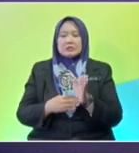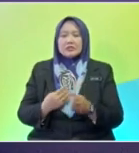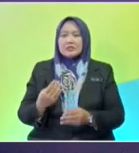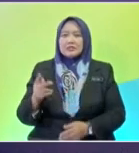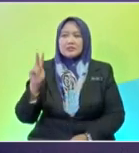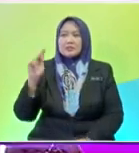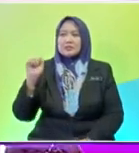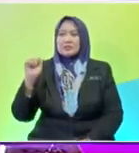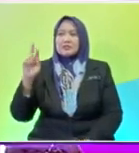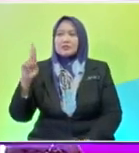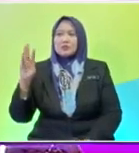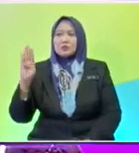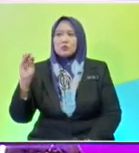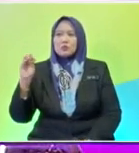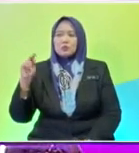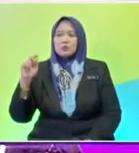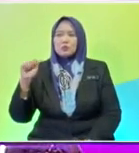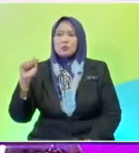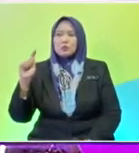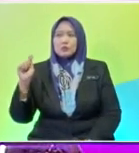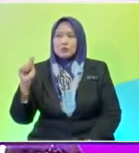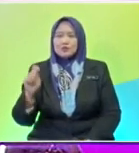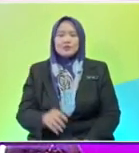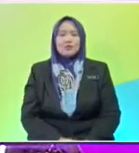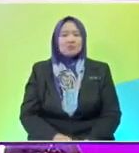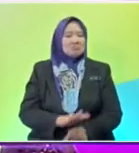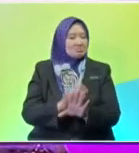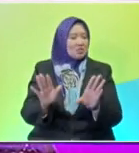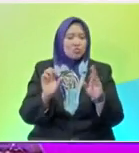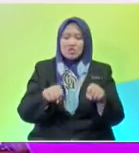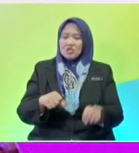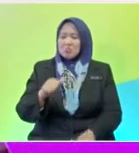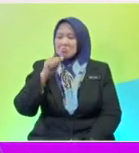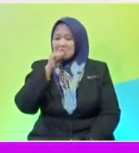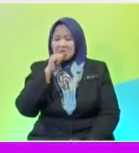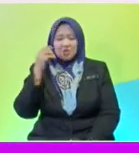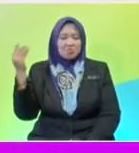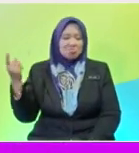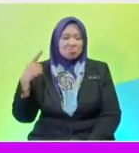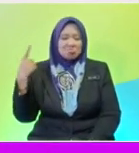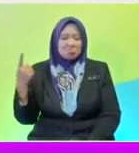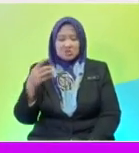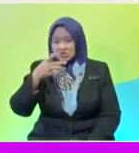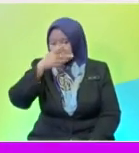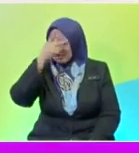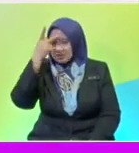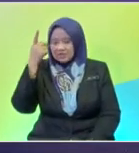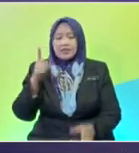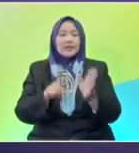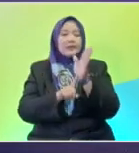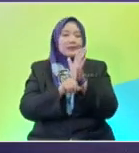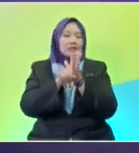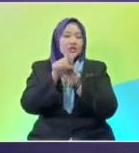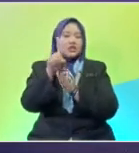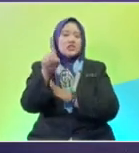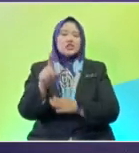berbuka karena tinggi kandungan gula Oke betul Dia Dia terkenal kan